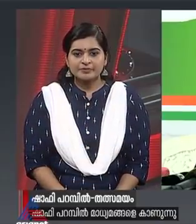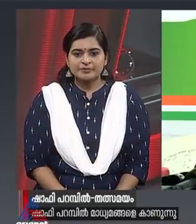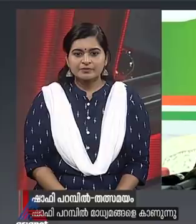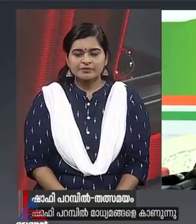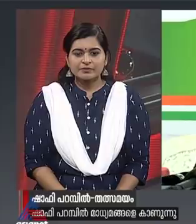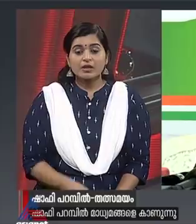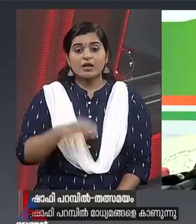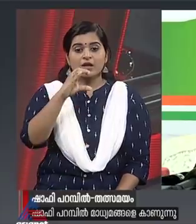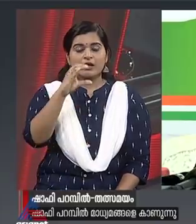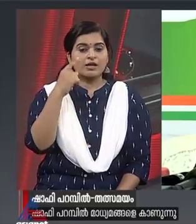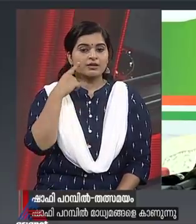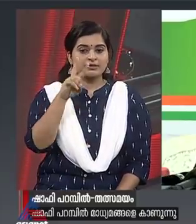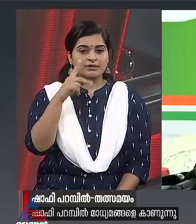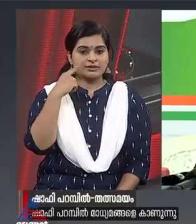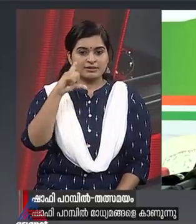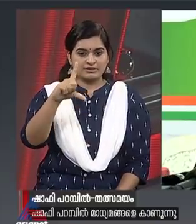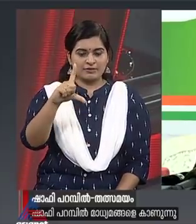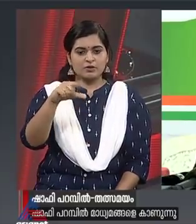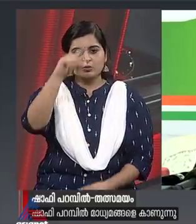സിവിൽ പോലീസ് ഓഫീസർമാരുടെ റാങ്ക് ലിസ്റ്റുമായി ബന്ധപ്പെട്ട നിയമനങ്ങളിൽ